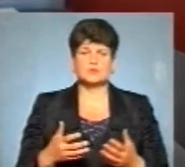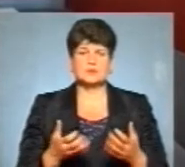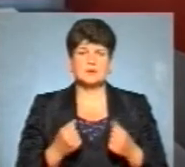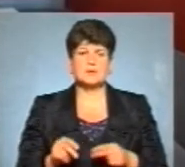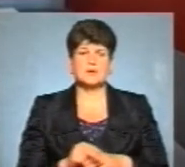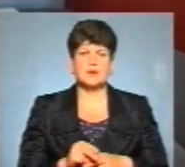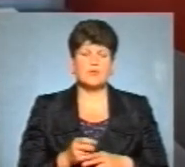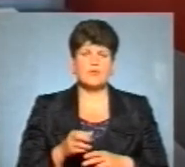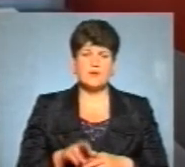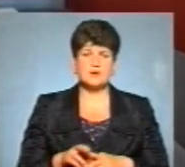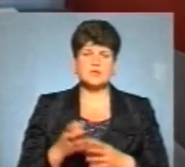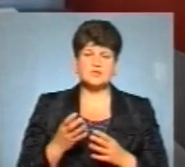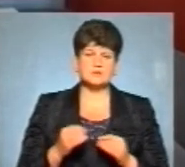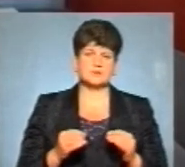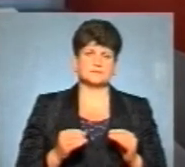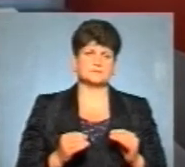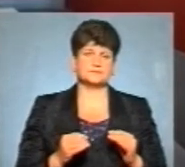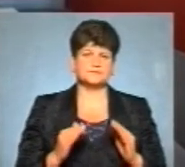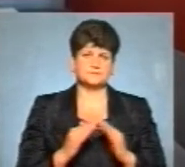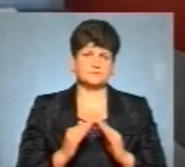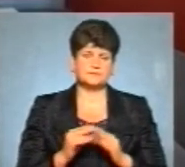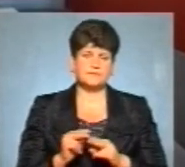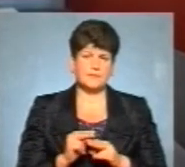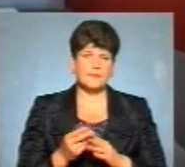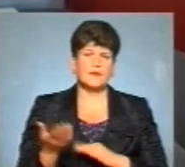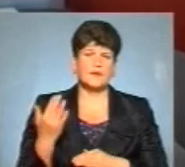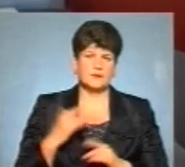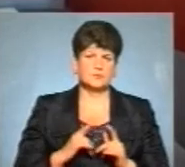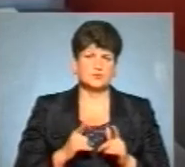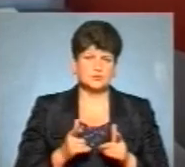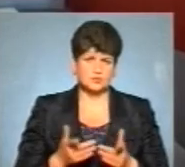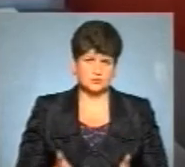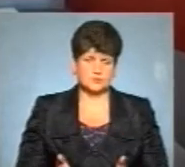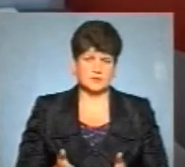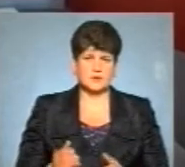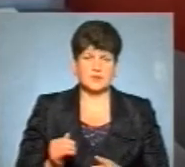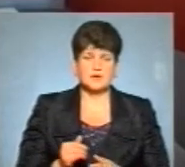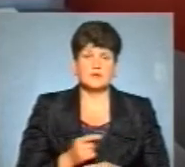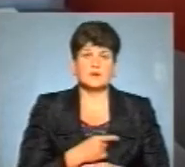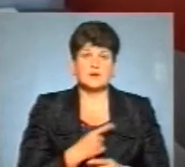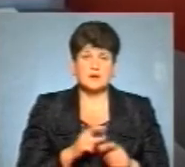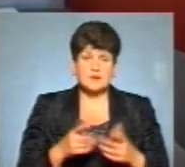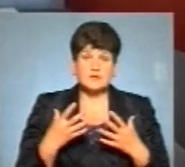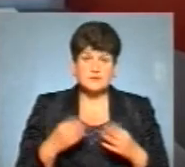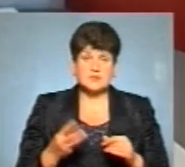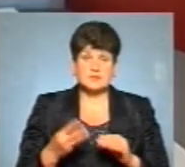лікування ще на амбулаторних етапах до поступлення в стаціонар. І в стаціонарі вже 38 днів. Завтра